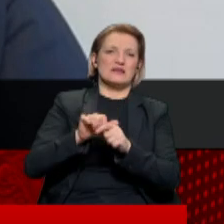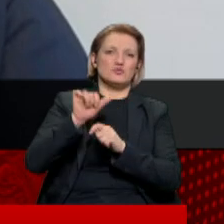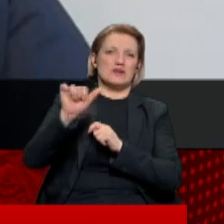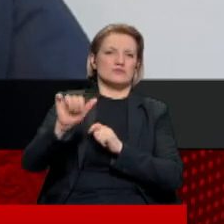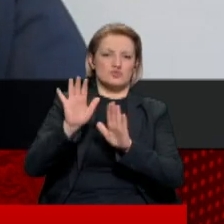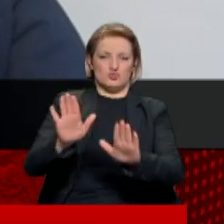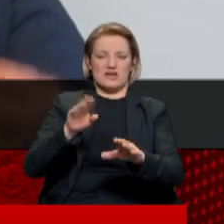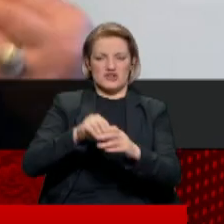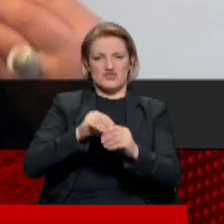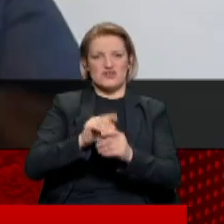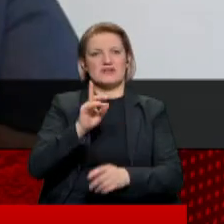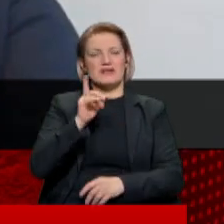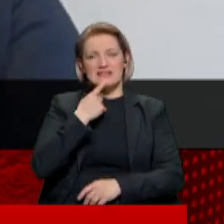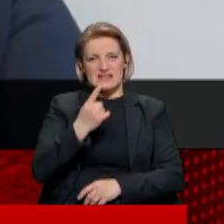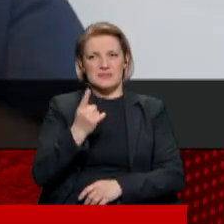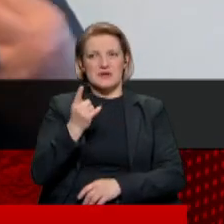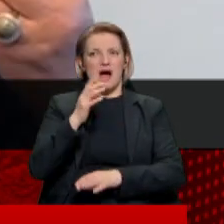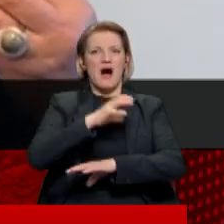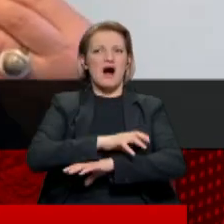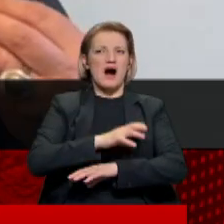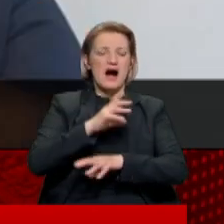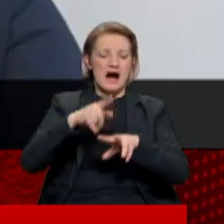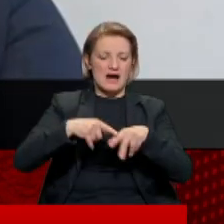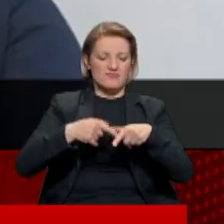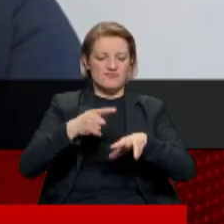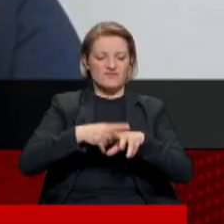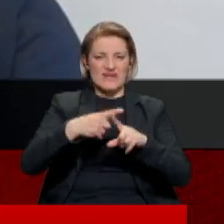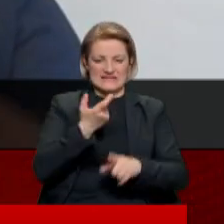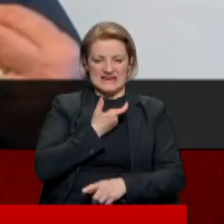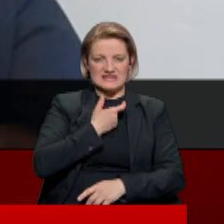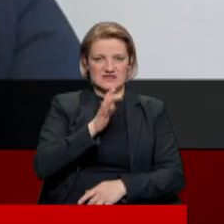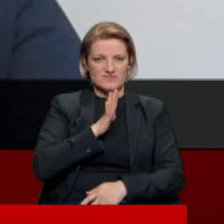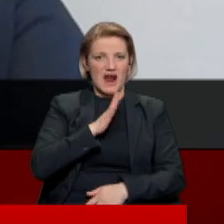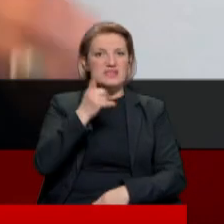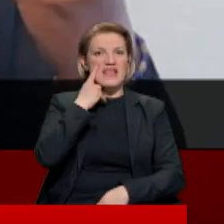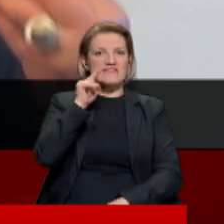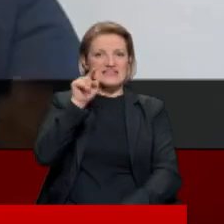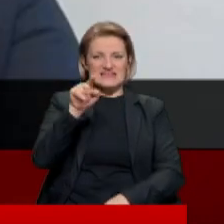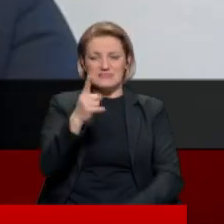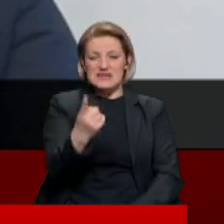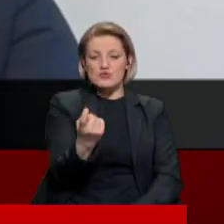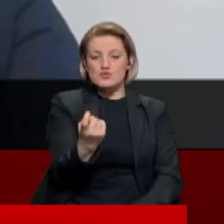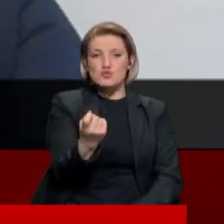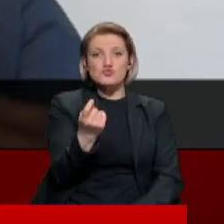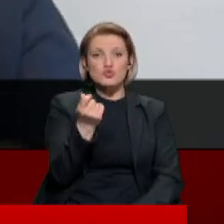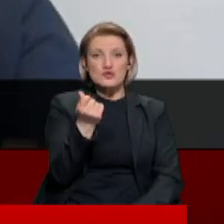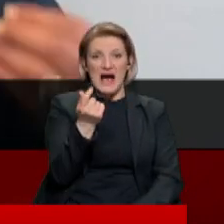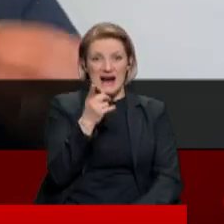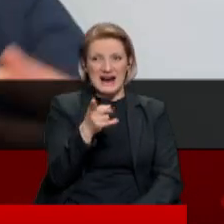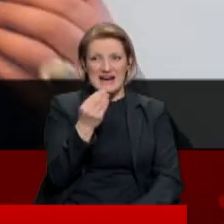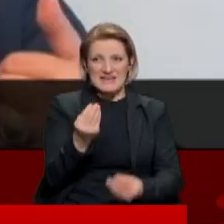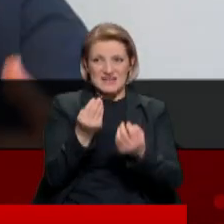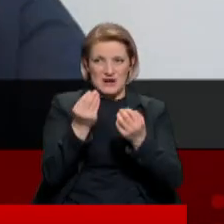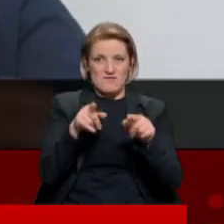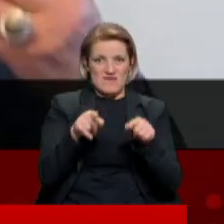uzaklaştırmak için. Dedim ki afet, afet yasası diye bir şey var. Devlet sizin bir kuruşunuza kadar verilen,